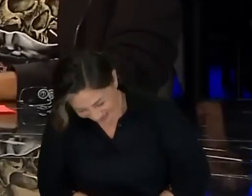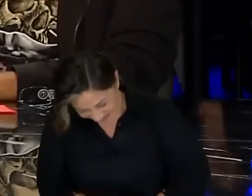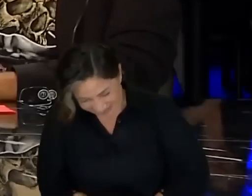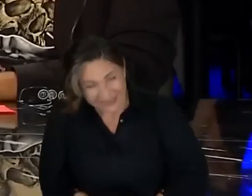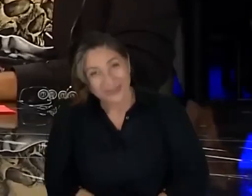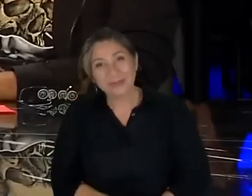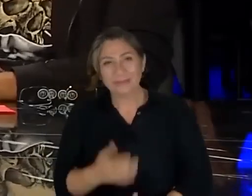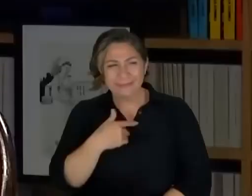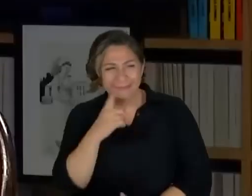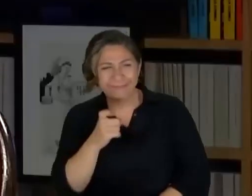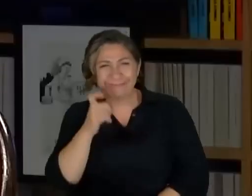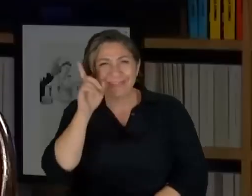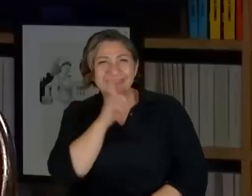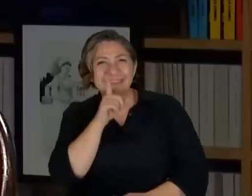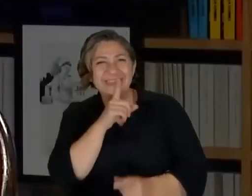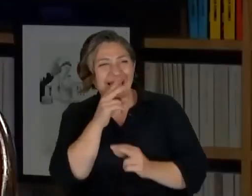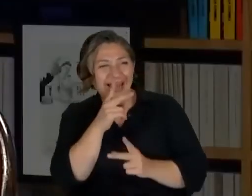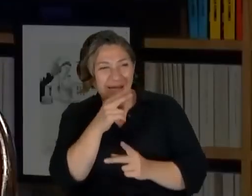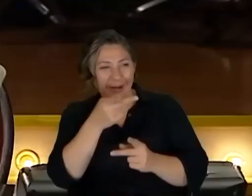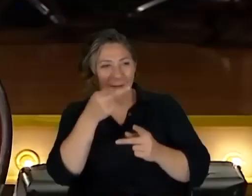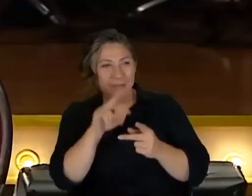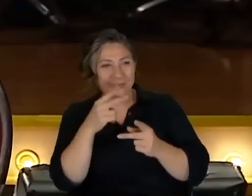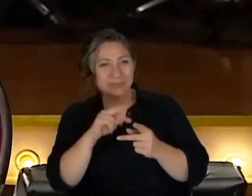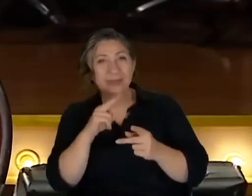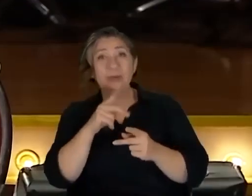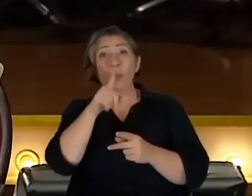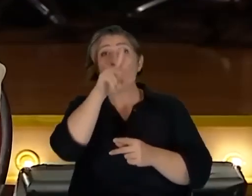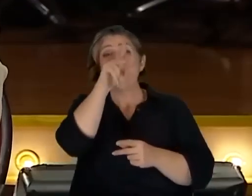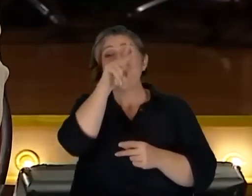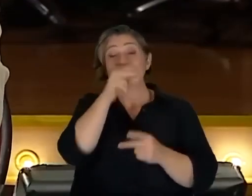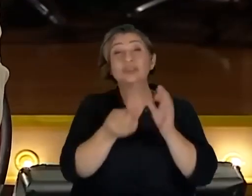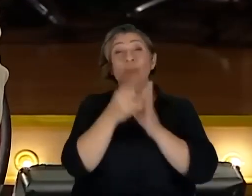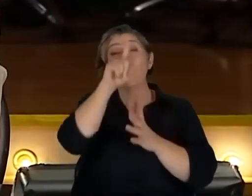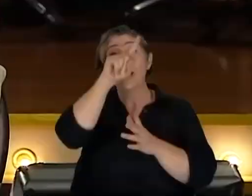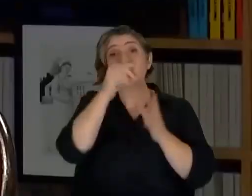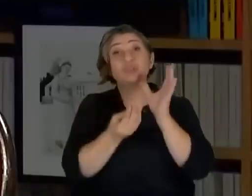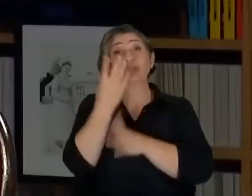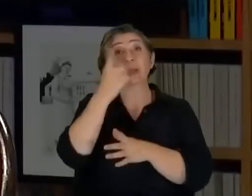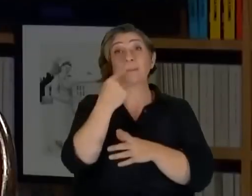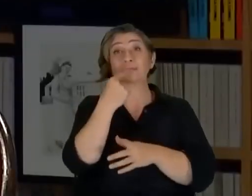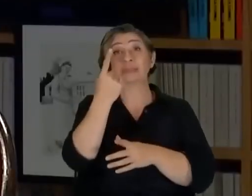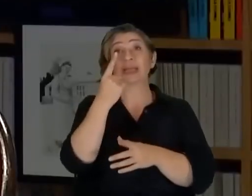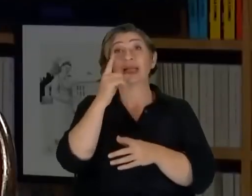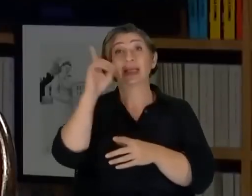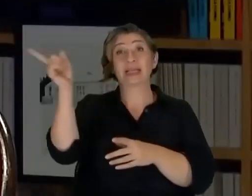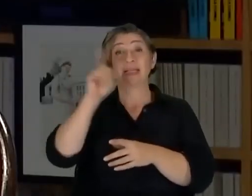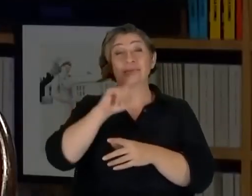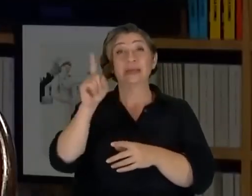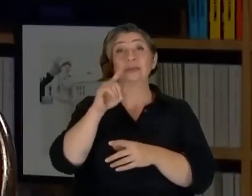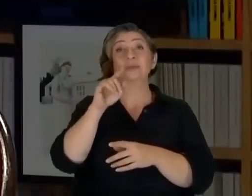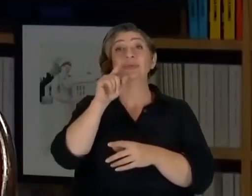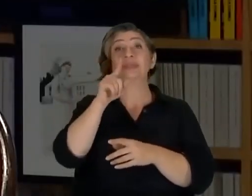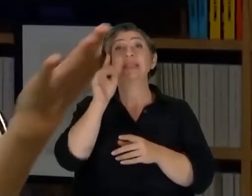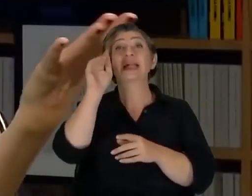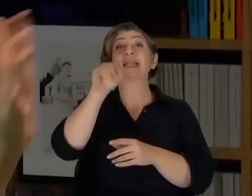Yani şeye ben bakmış. Ben de şaşırmıştım. Esasında bu Mart'ta çıktı bu. Bayağı oldu yani Mart'ta. Ben bunu bir sene orada peki bu, gittik yani geldik. Şurada